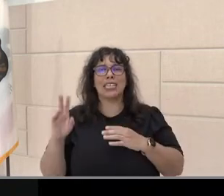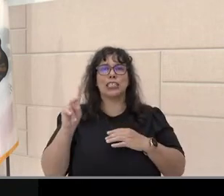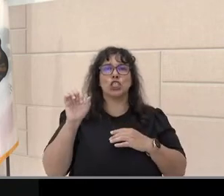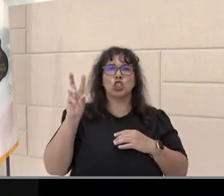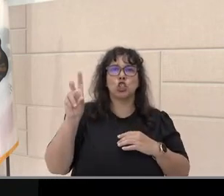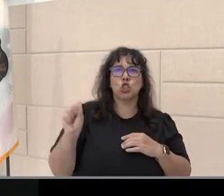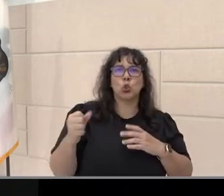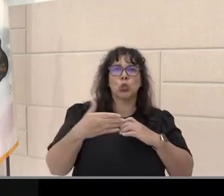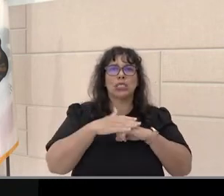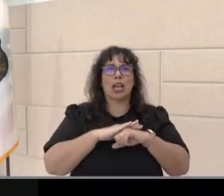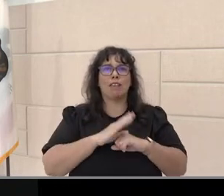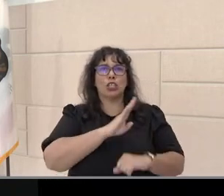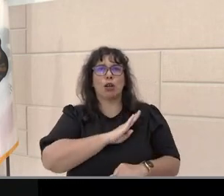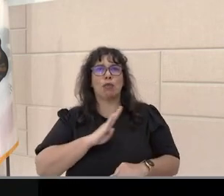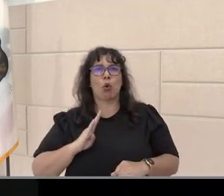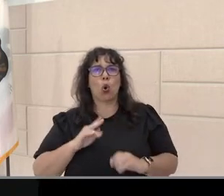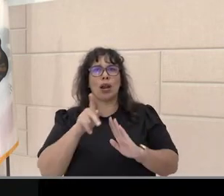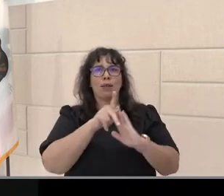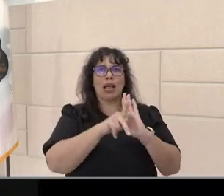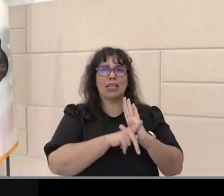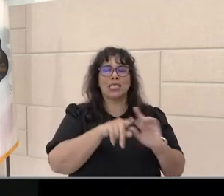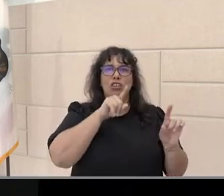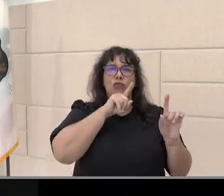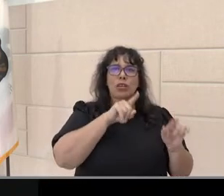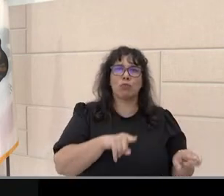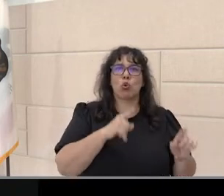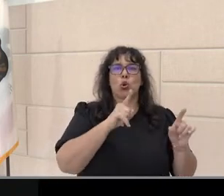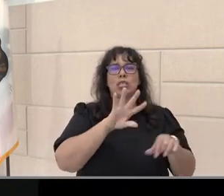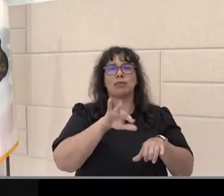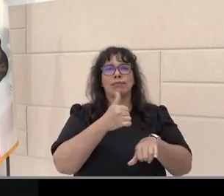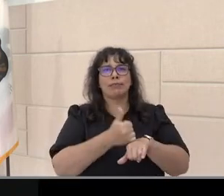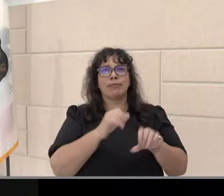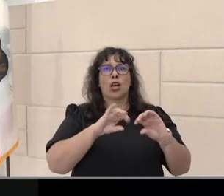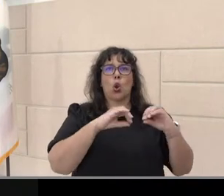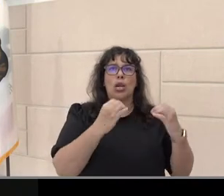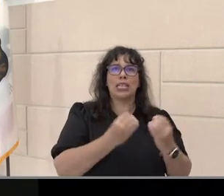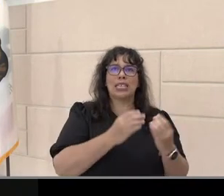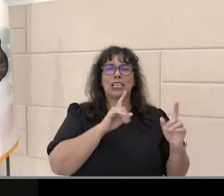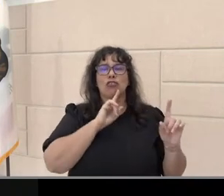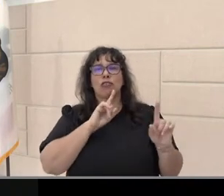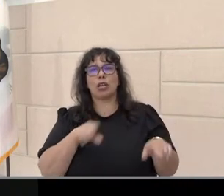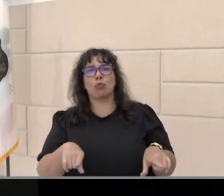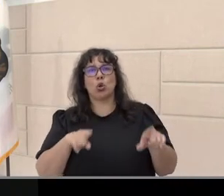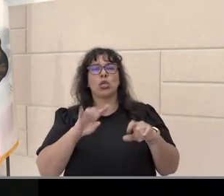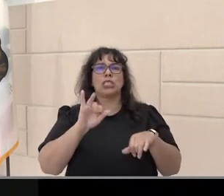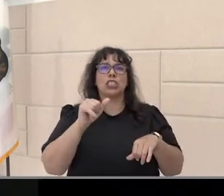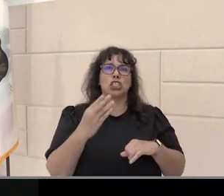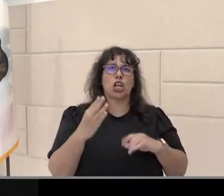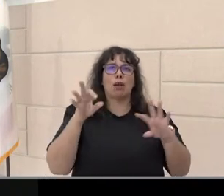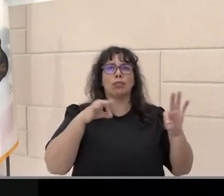ម្រោងការមានពីគោលដៅរបស់